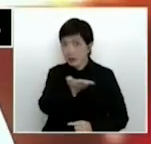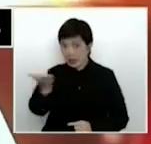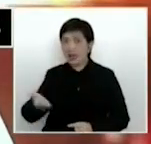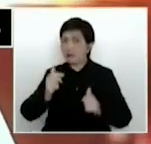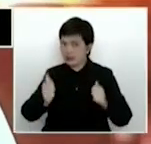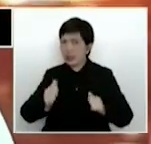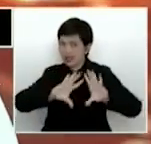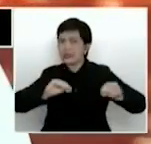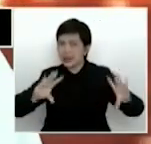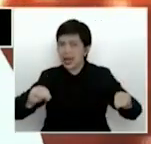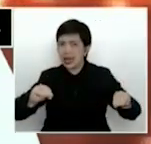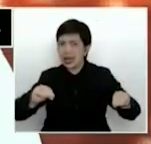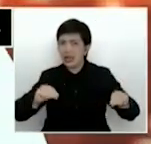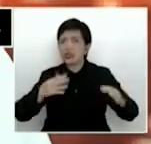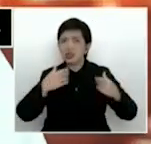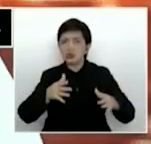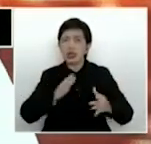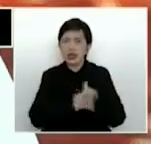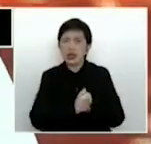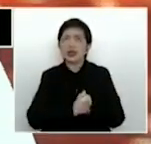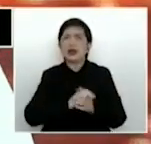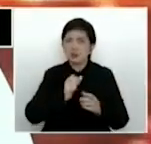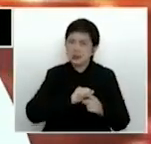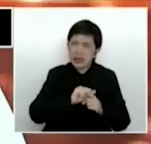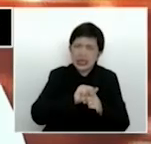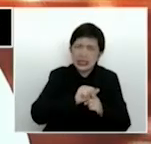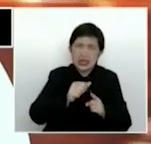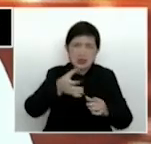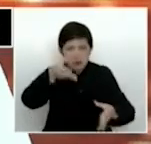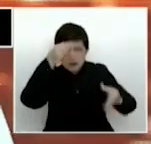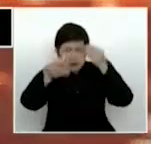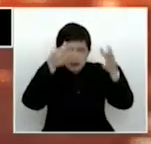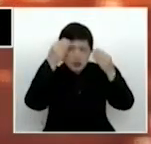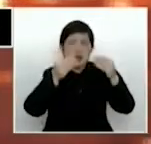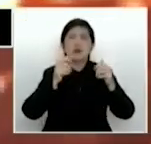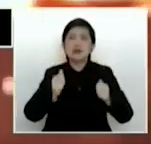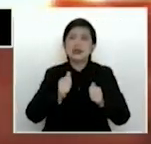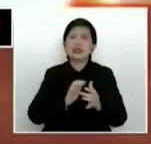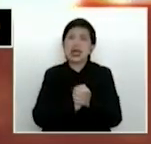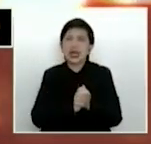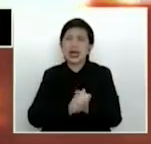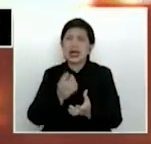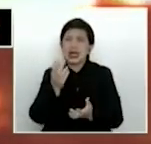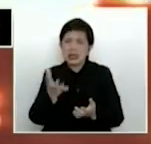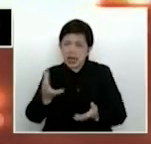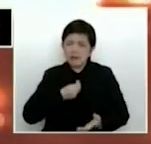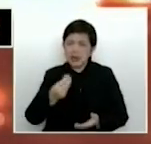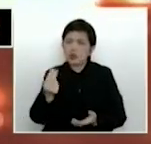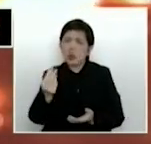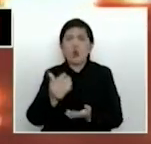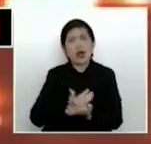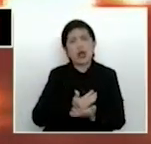kerja dengan keterampilan yang dimiliki dan mereka juga bisa memberikan penghasilan yang cukup minimal setara dengan